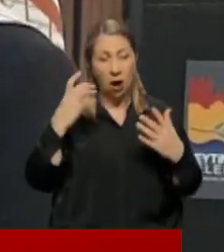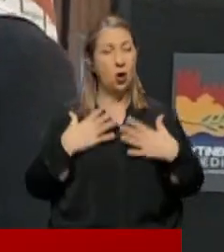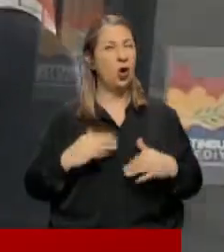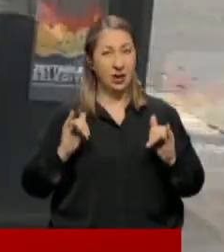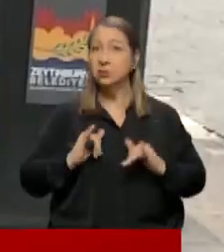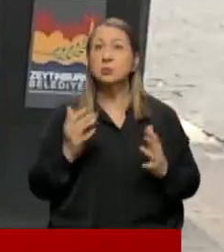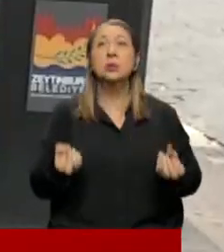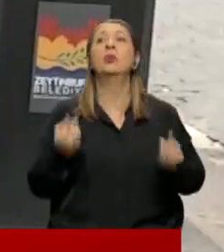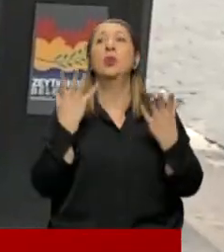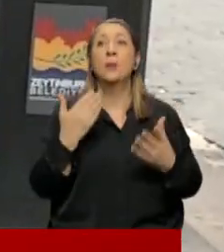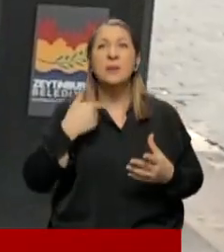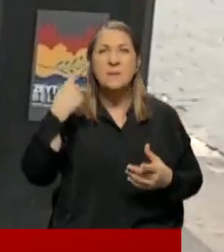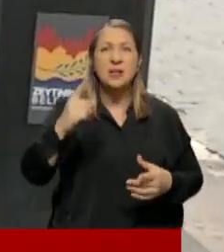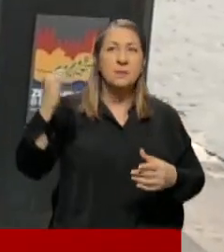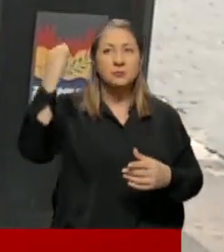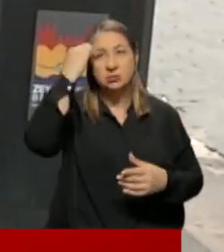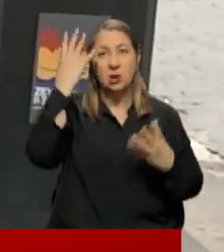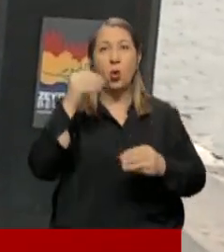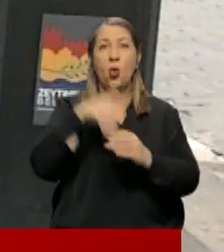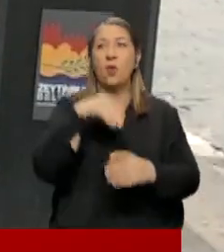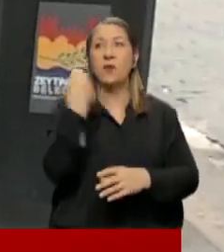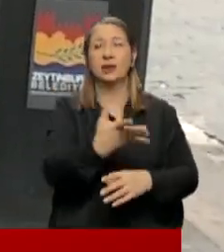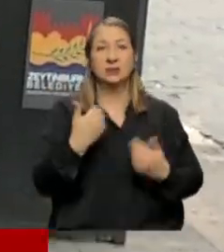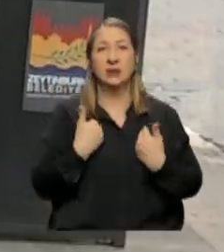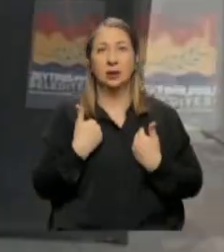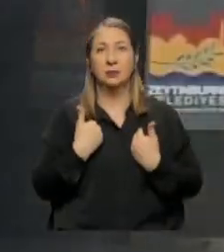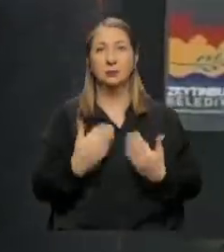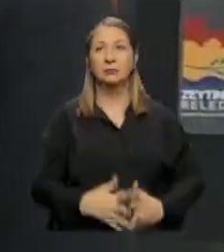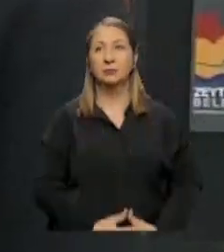musunuz İnan ısınıyoruz bizi bin pişman ettiler onlara oy verdiğiniz o